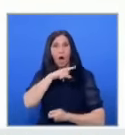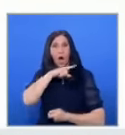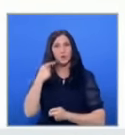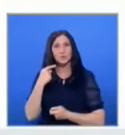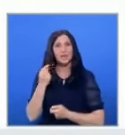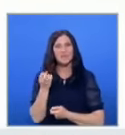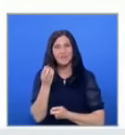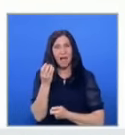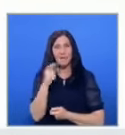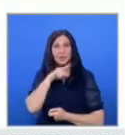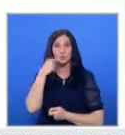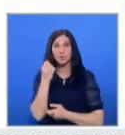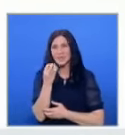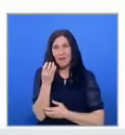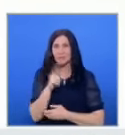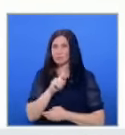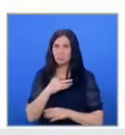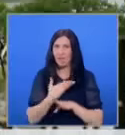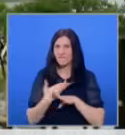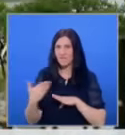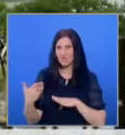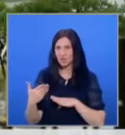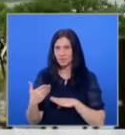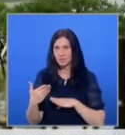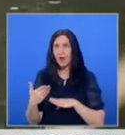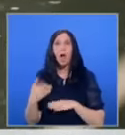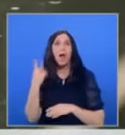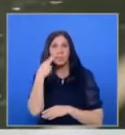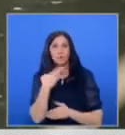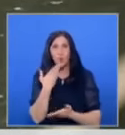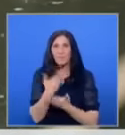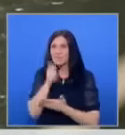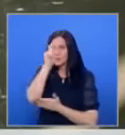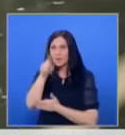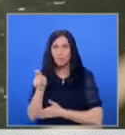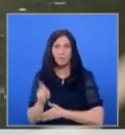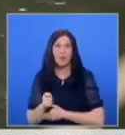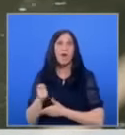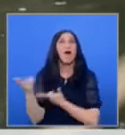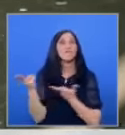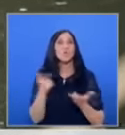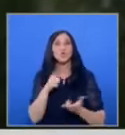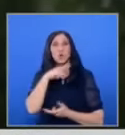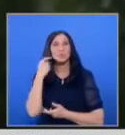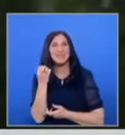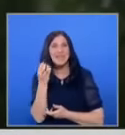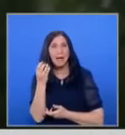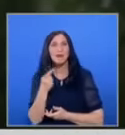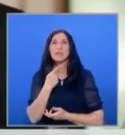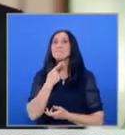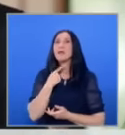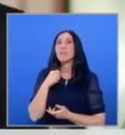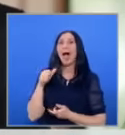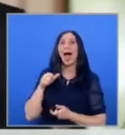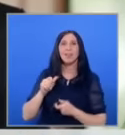ограничим търговията с руски диаманти. Руските диаманти не са вечни. Лондон обяви забрана на вноса на руски диаманти, мед и алуминий.